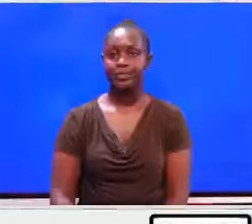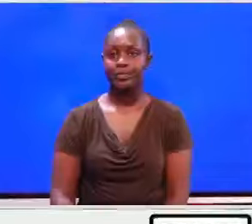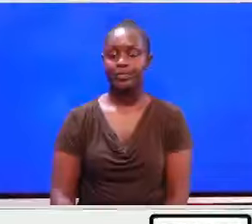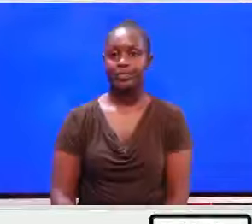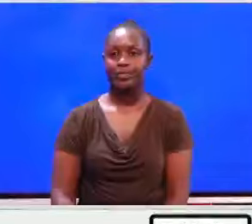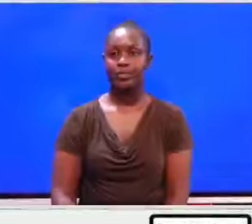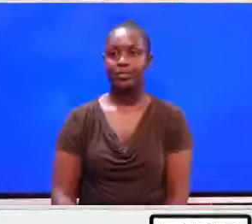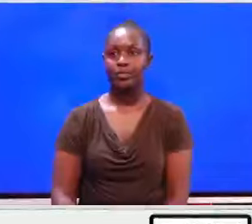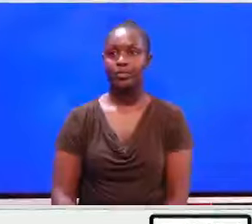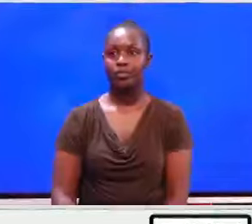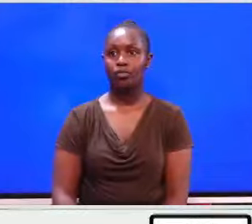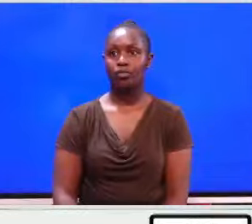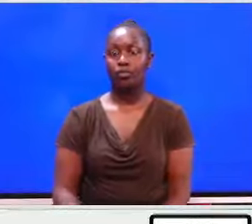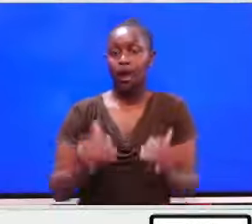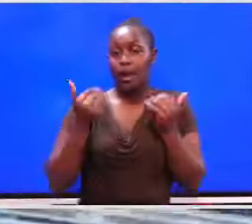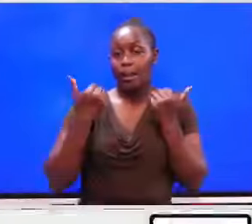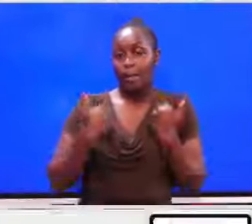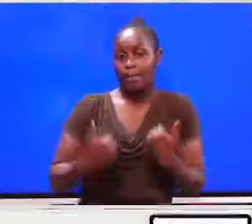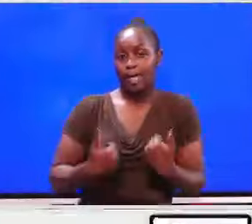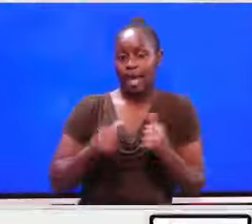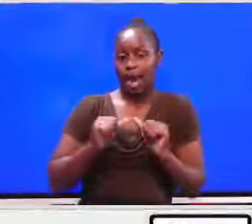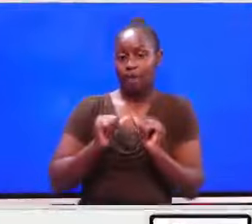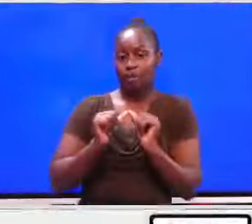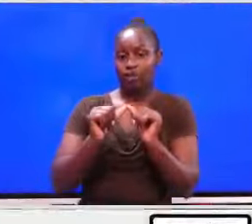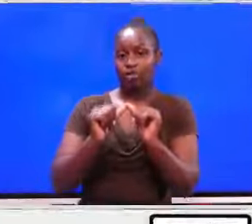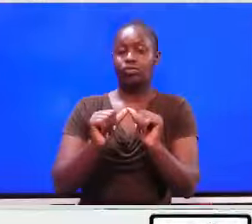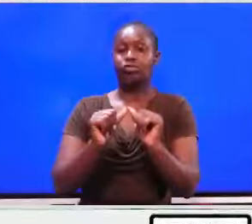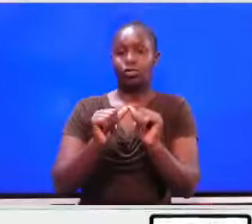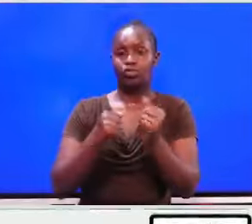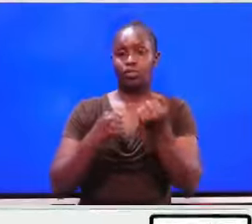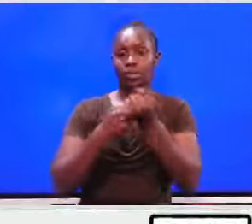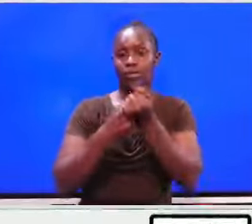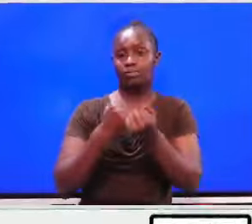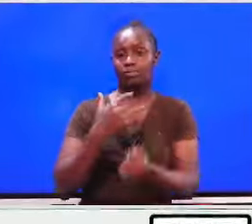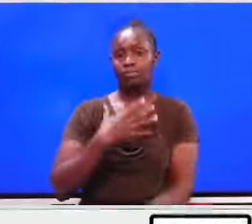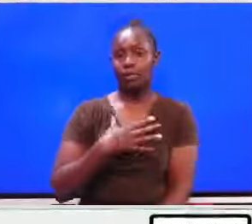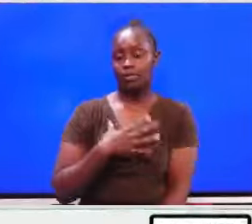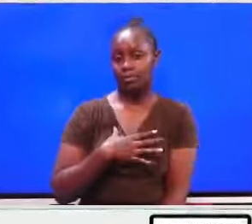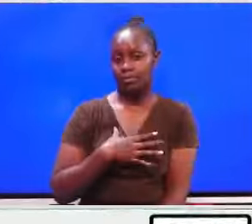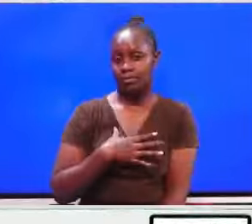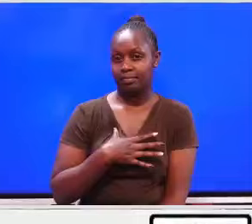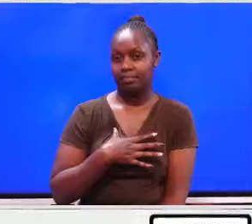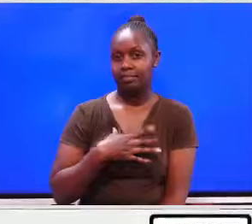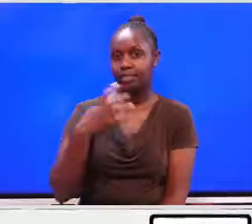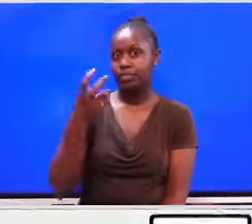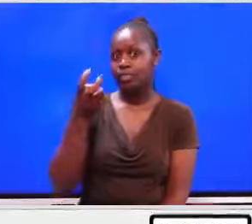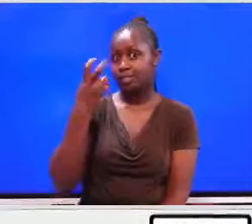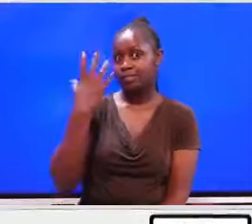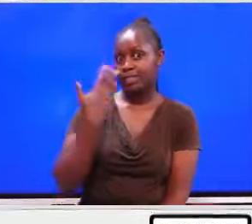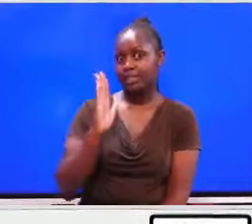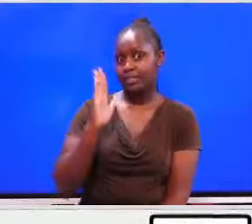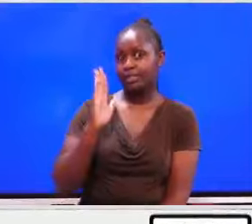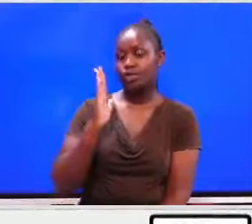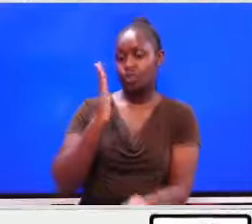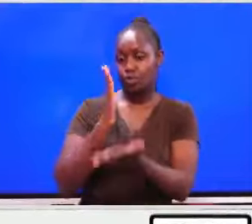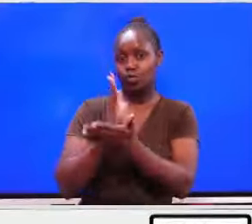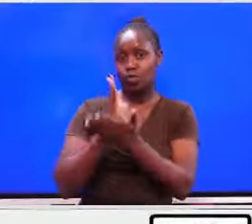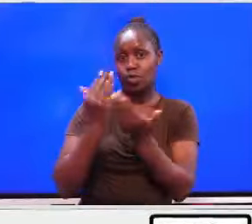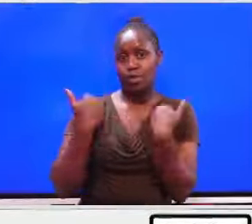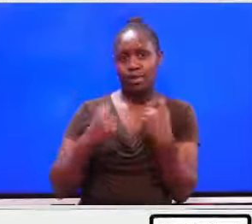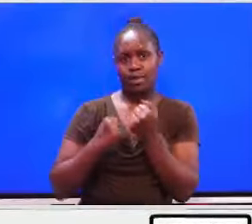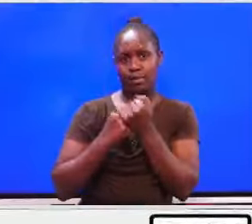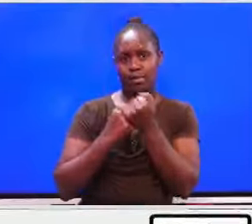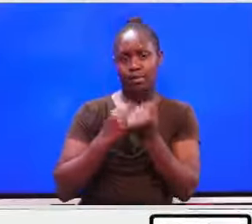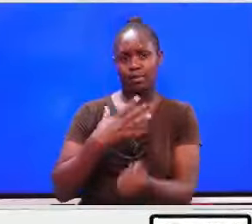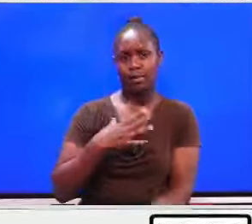Na mimi naendelea kusimama na haki ya mwananchi wa kawaida. Sindio? Tuendelea kusimama na haki ya mwananchi wa